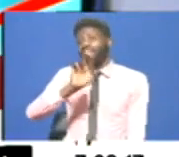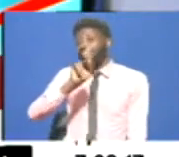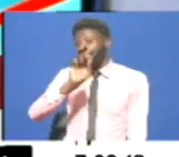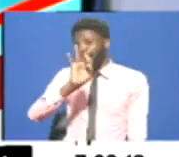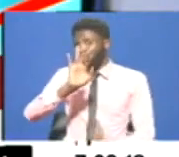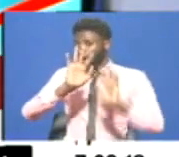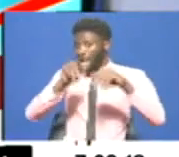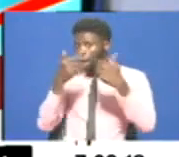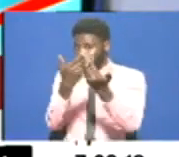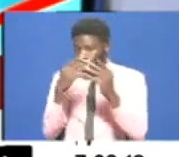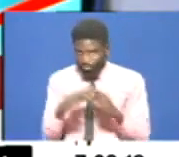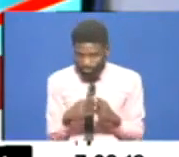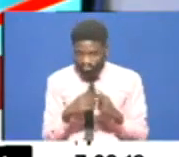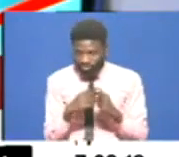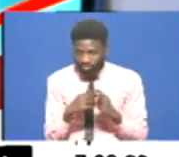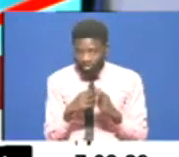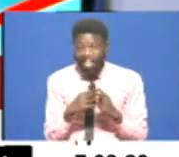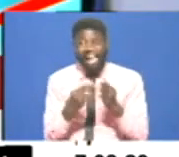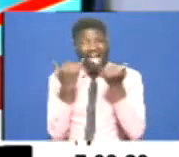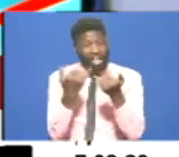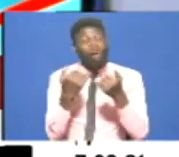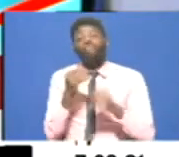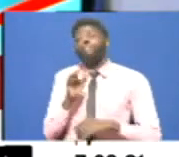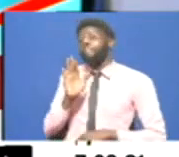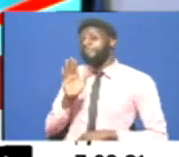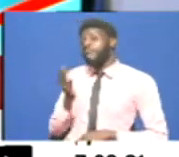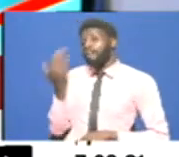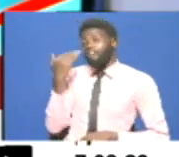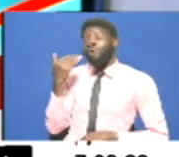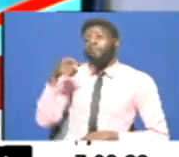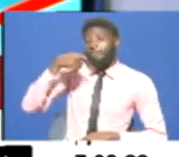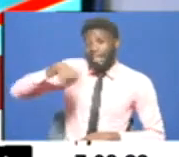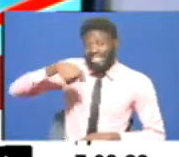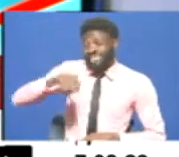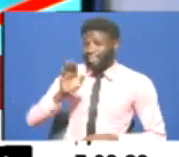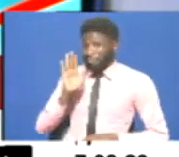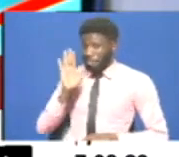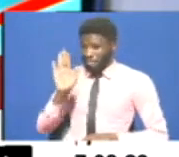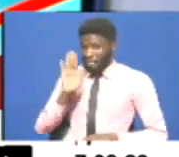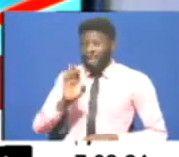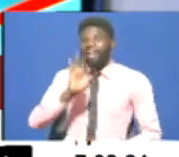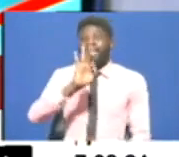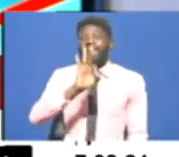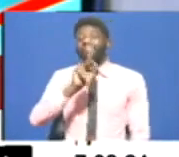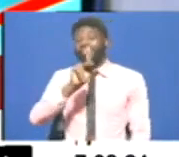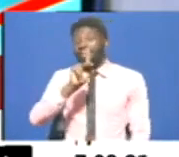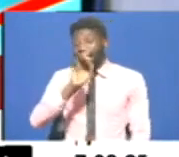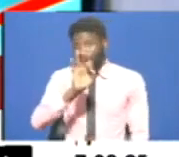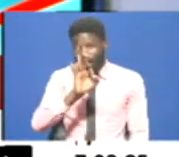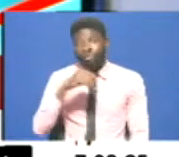Masaibu anaendelea kumkumba aliyekuwa mwenyekiti wa shirikisho la soka, ukipenda rais wa shirikisho la soka humo nchini FKF, Nick